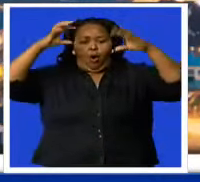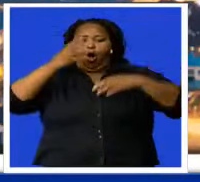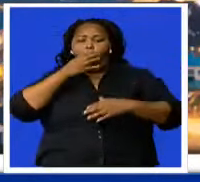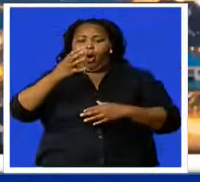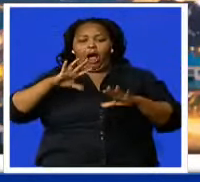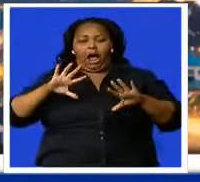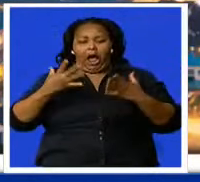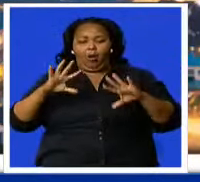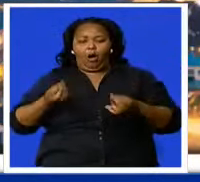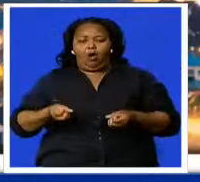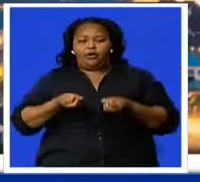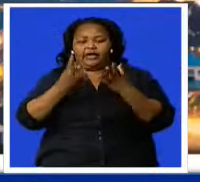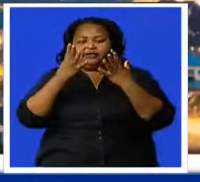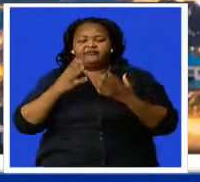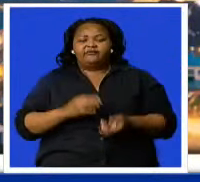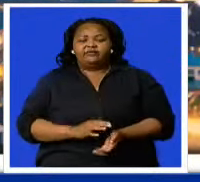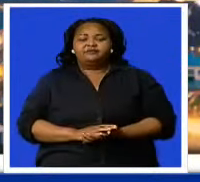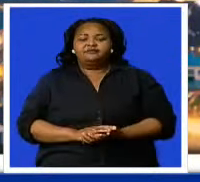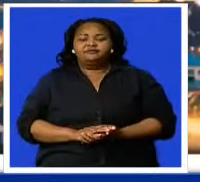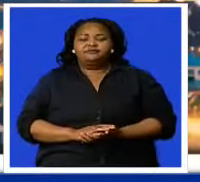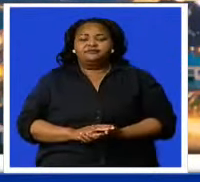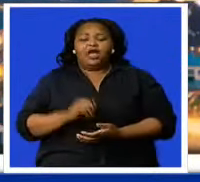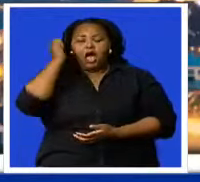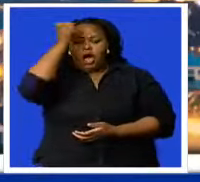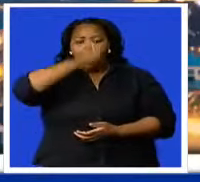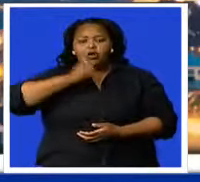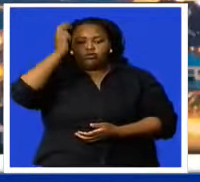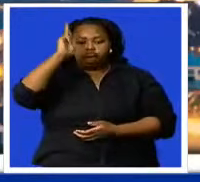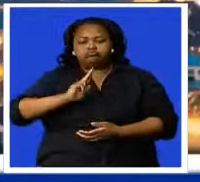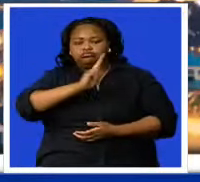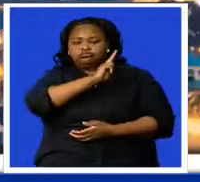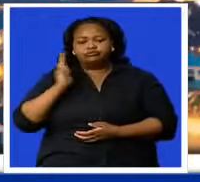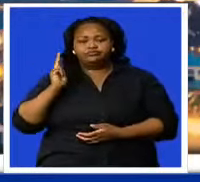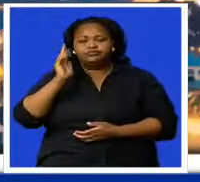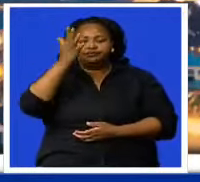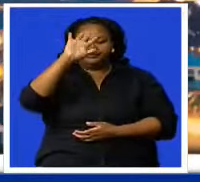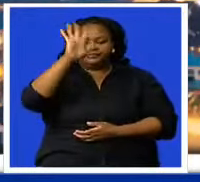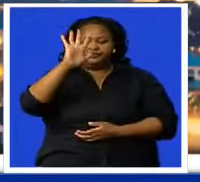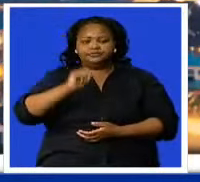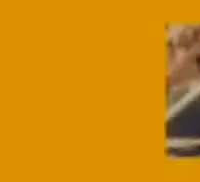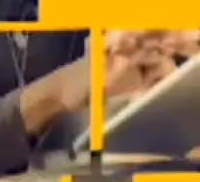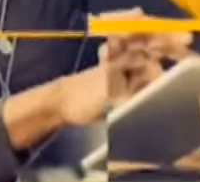lamadolobha kithi lakhethiwe lakusasa ngaleta sithi ngosa ithele umusa emakhaya nisale kahle.